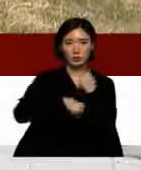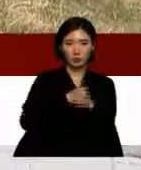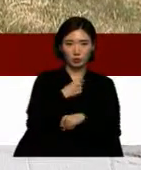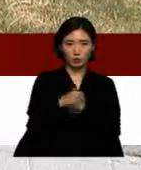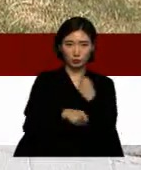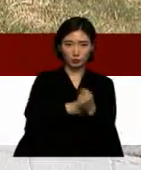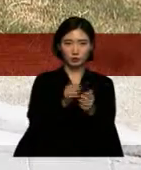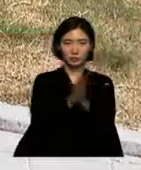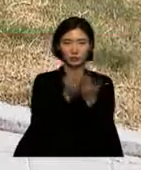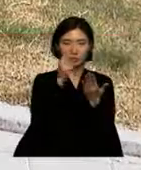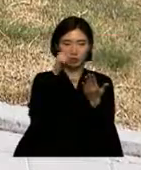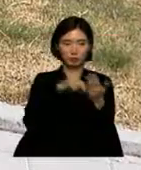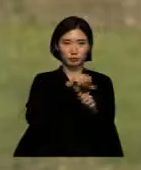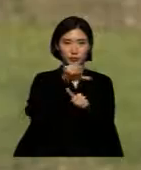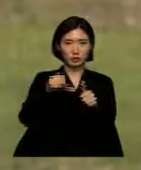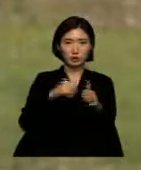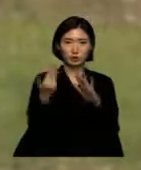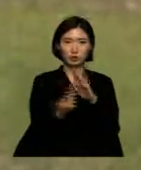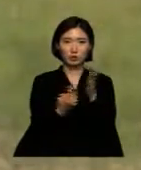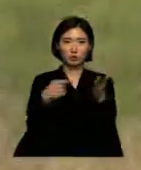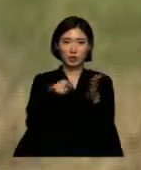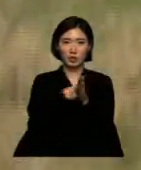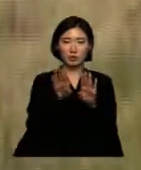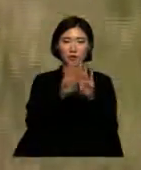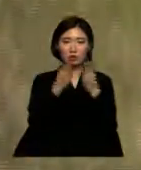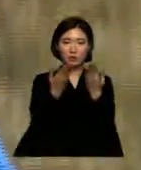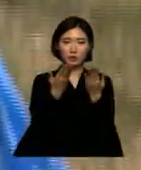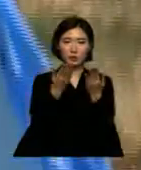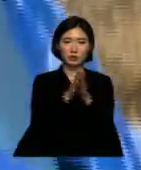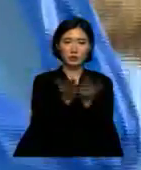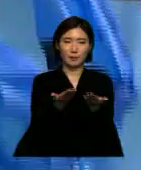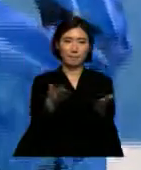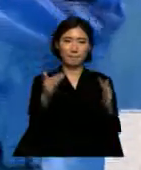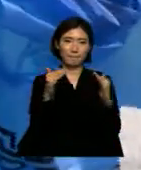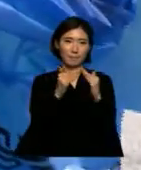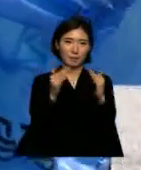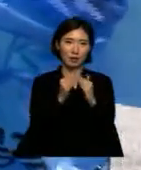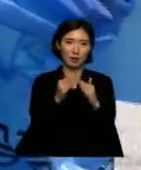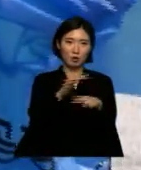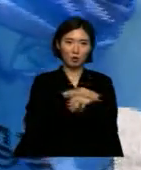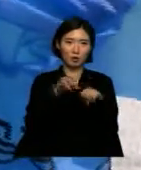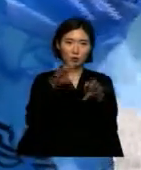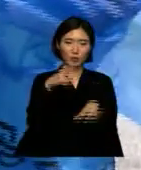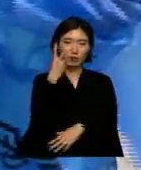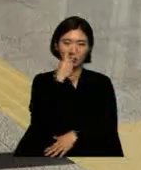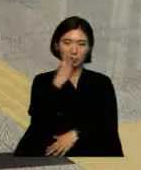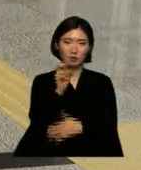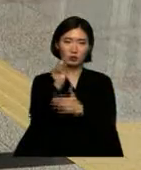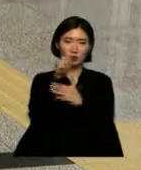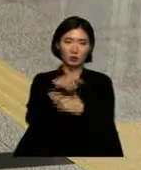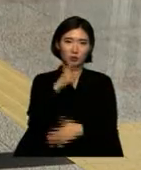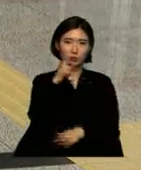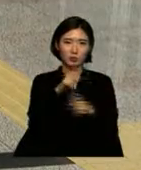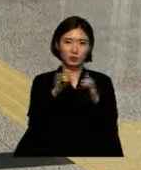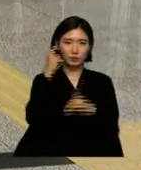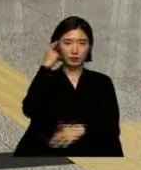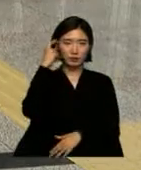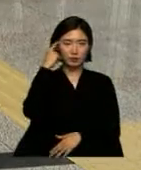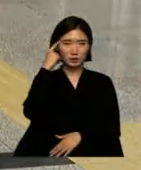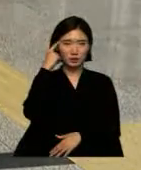독서 분위기를 조성하기 위한 의정부시 열린 문고. 지자체의 허술한 관리와 성숙하지 못한 시민 의식으로